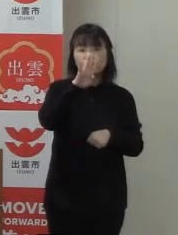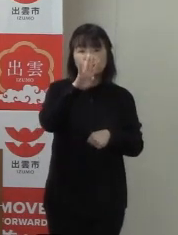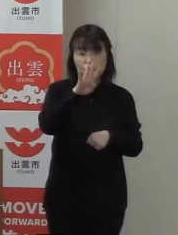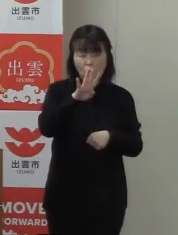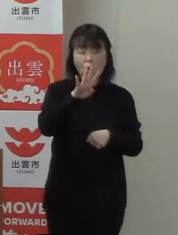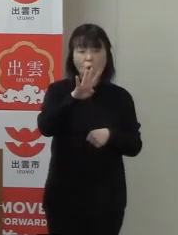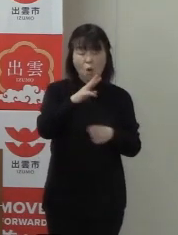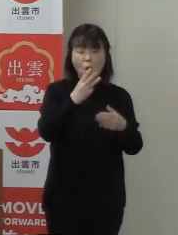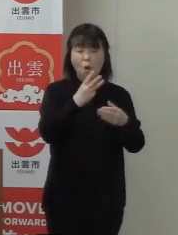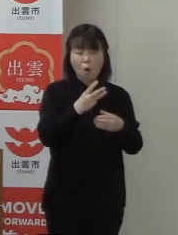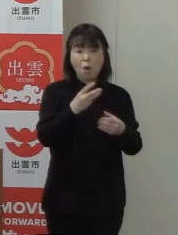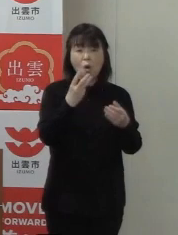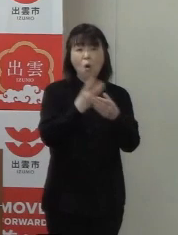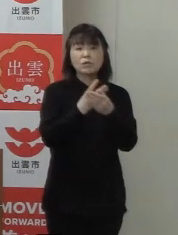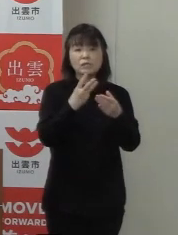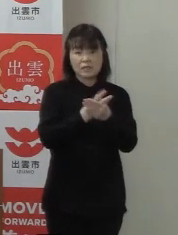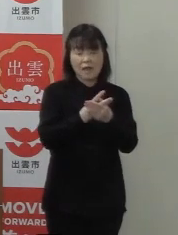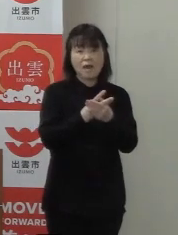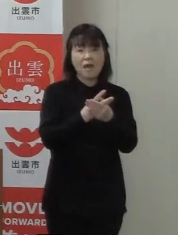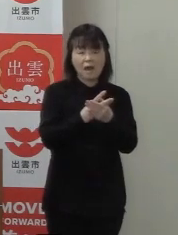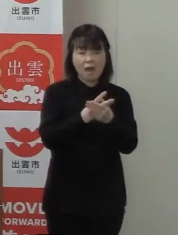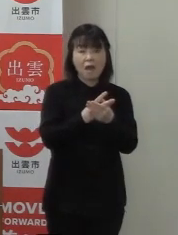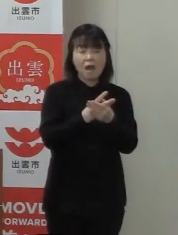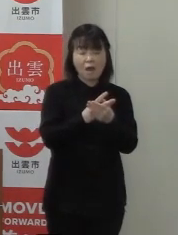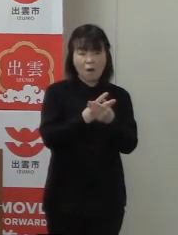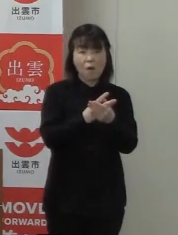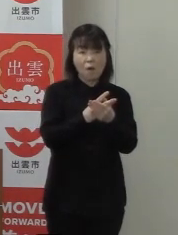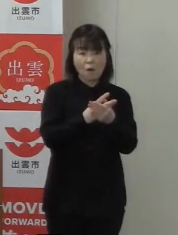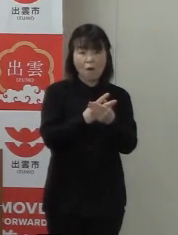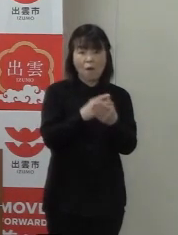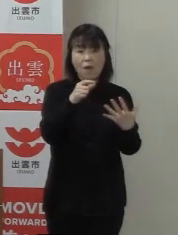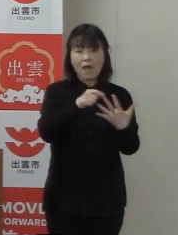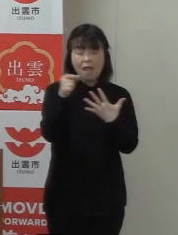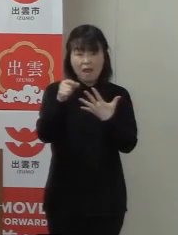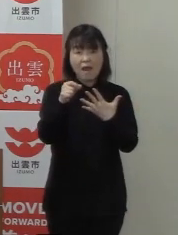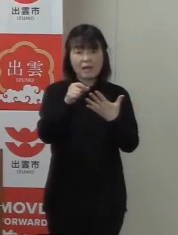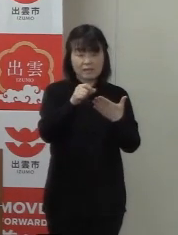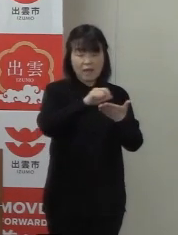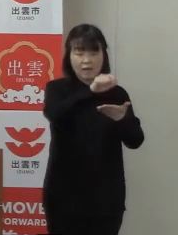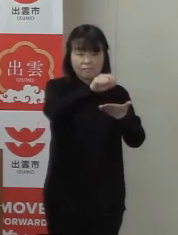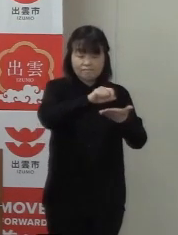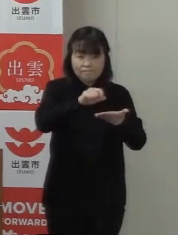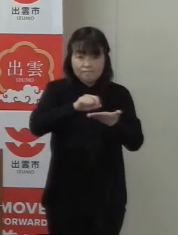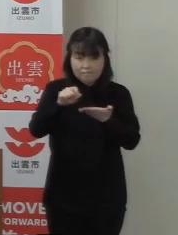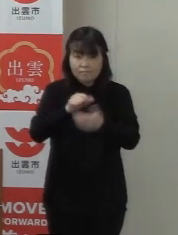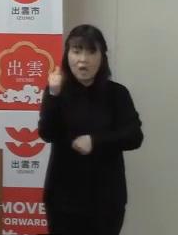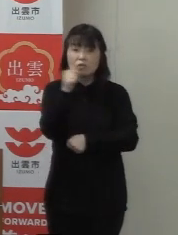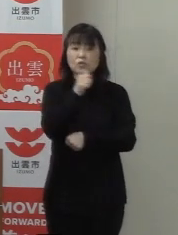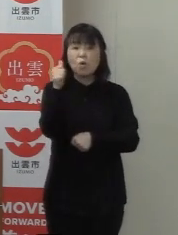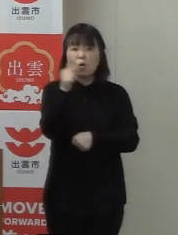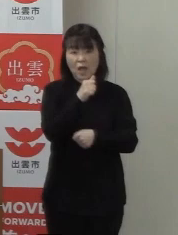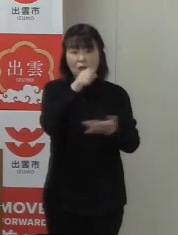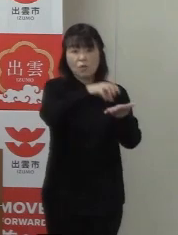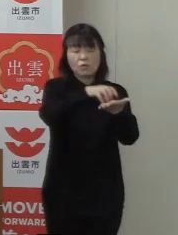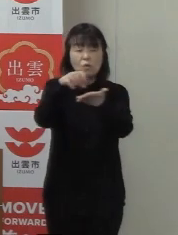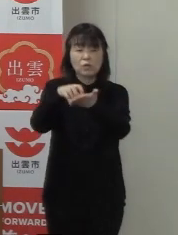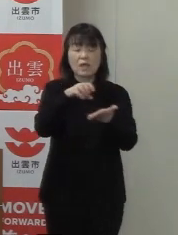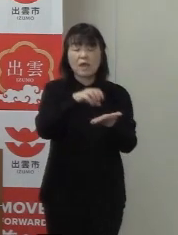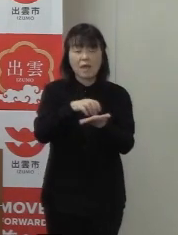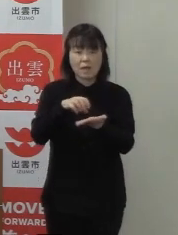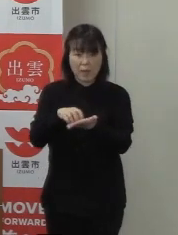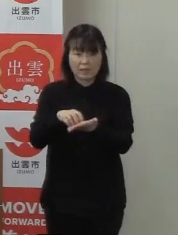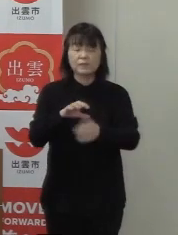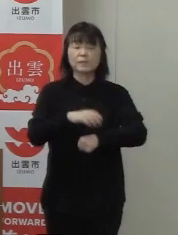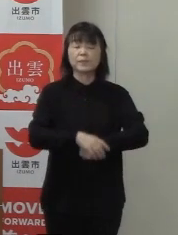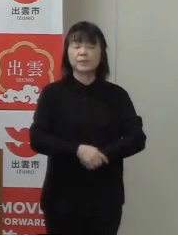設としてはかなりありますけども、ご宣言があるというか、そういう中では 14の温泉の紹介をさせていただきます。